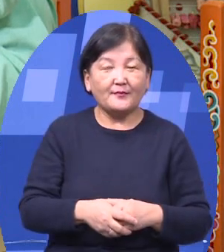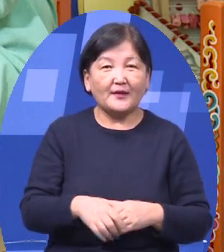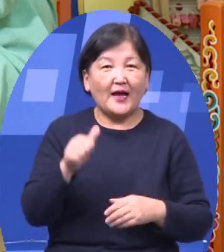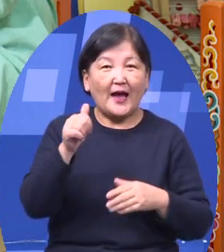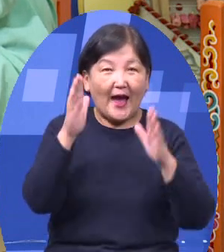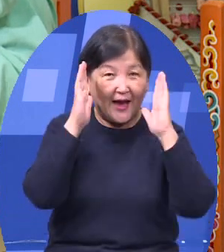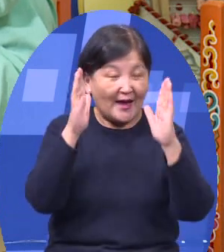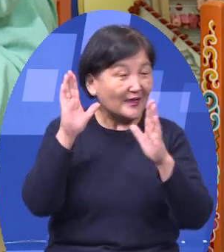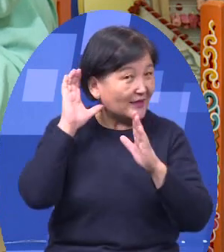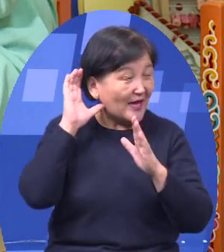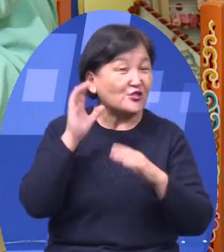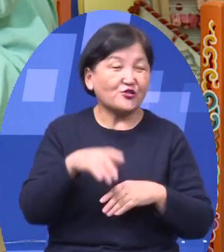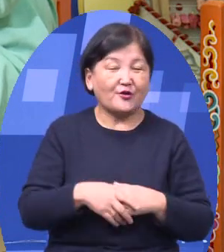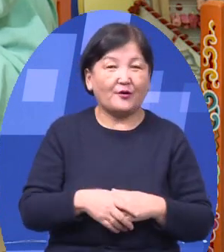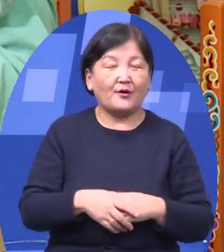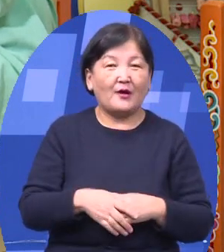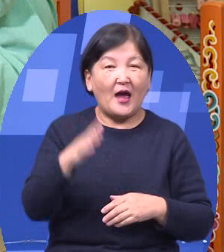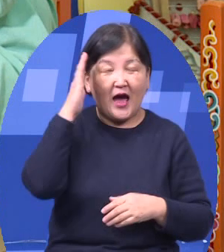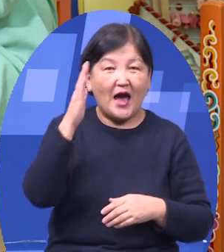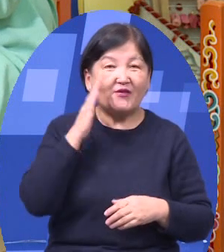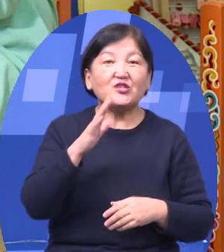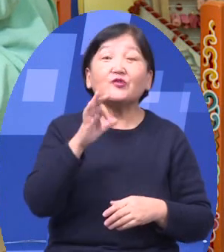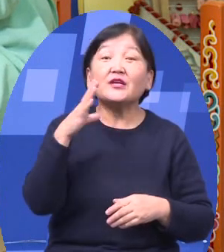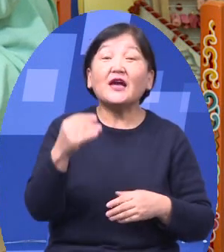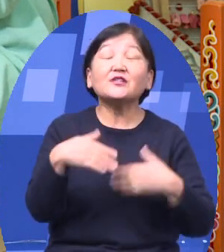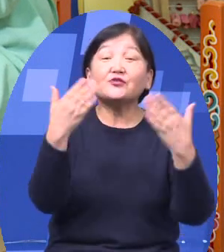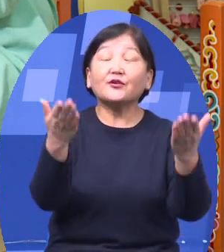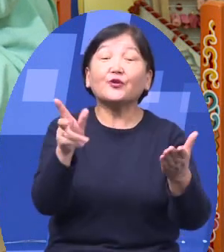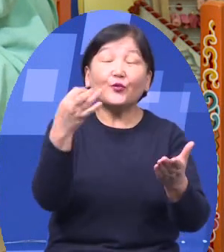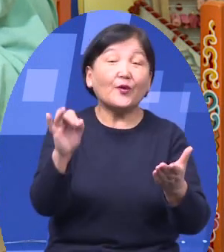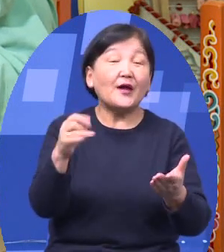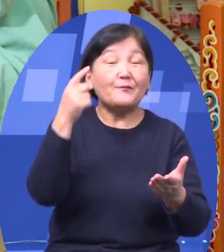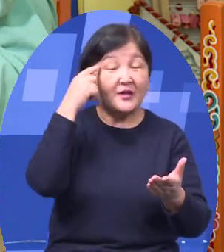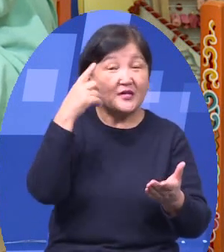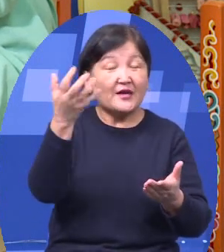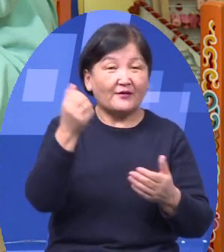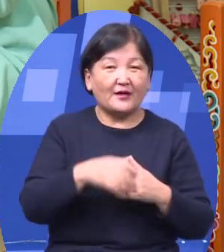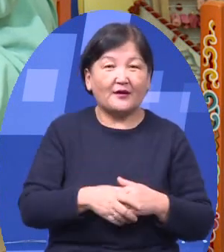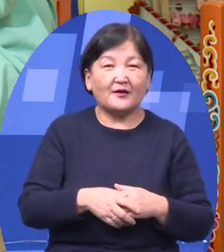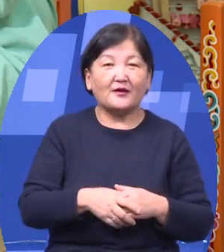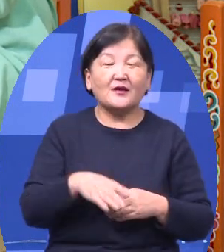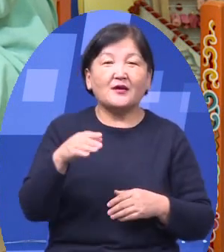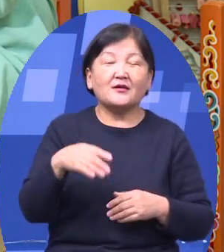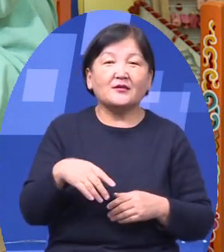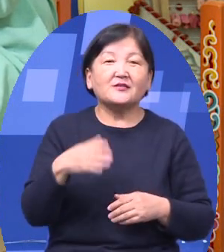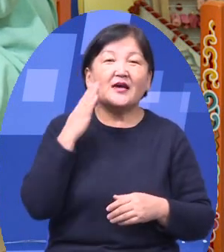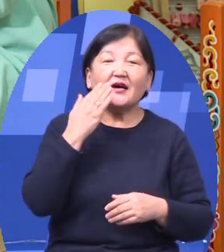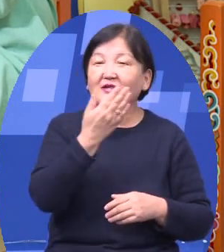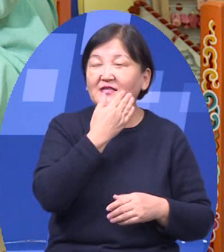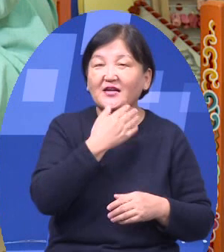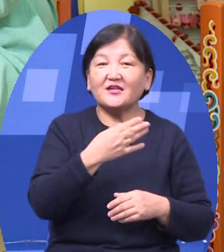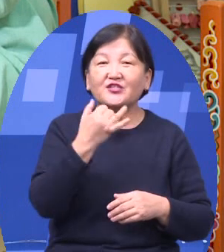сонсоорой. Үүнээс бид аав ээжүүд яаж залгадгийг мэдэж авна шүү. Цагаан сарын шиний нэгний